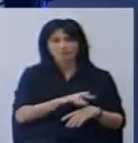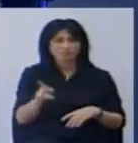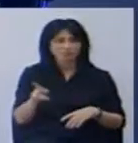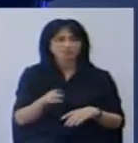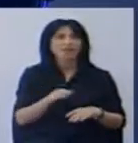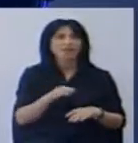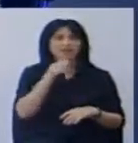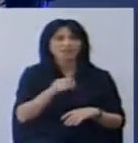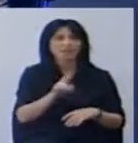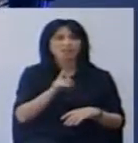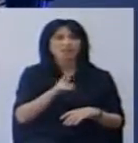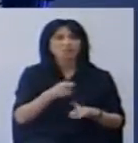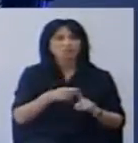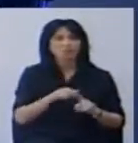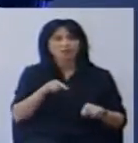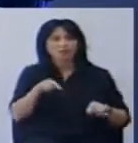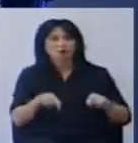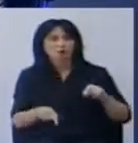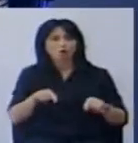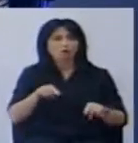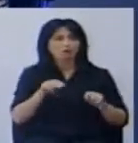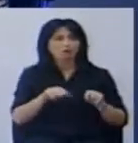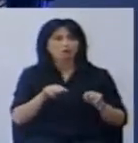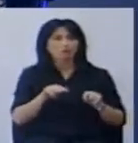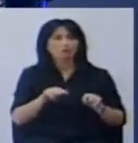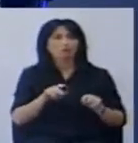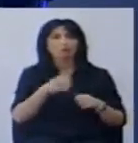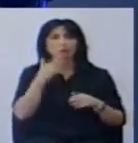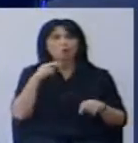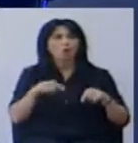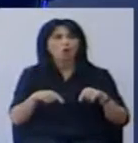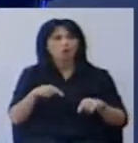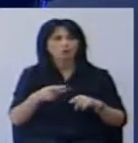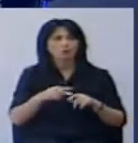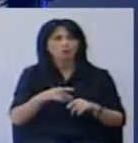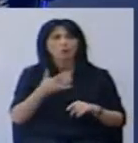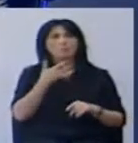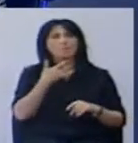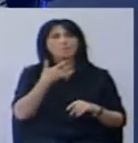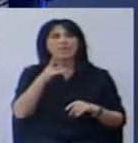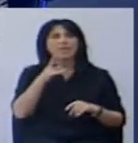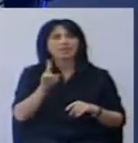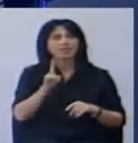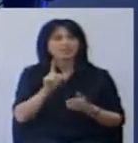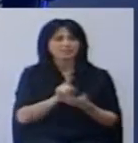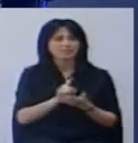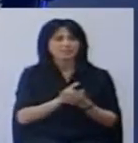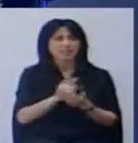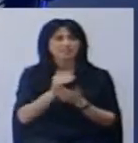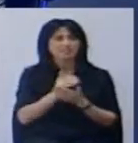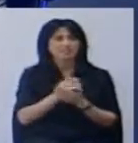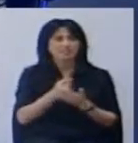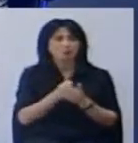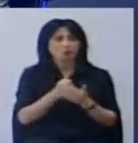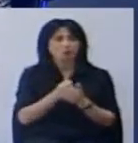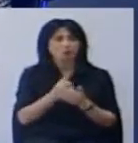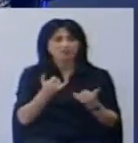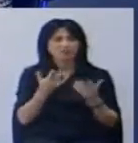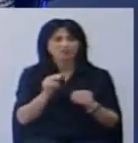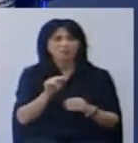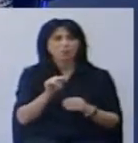მაგრამ გეტყვით, რატომაც მოიკოჭლებს კონტროლის მექანიზმი? იმიტომ რომ დღეს ფოთის მერიას ლობირებს საგადასახადო სისტემა,